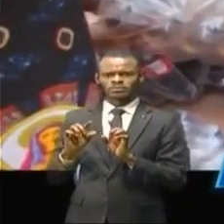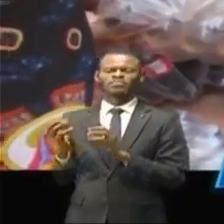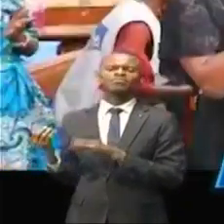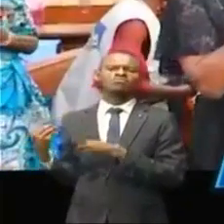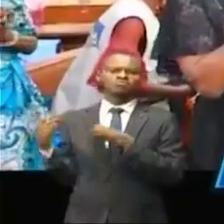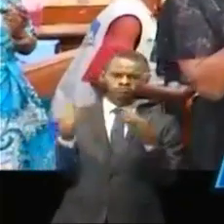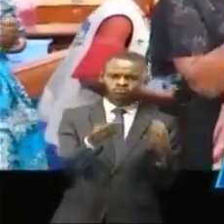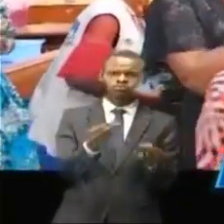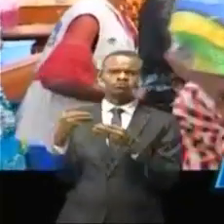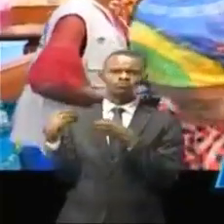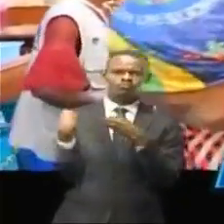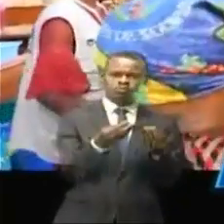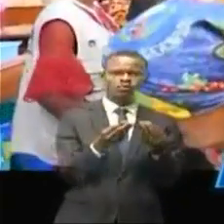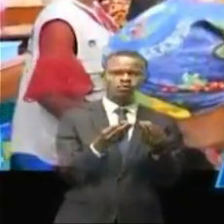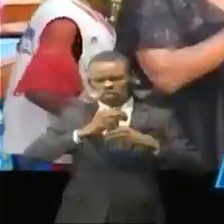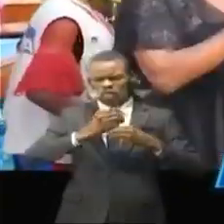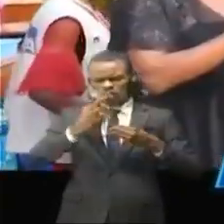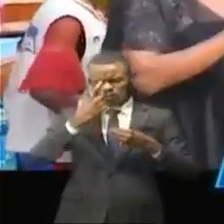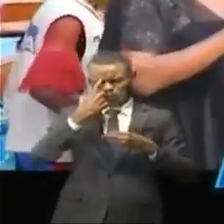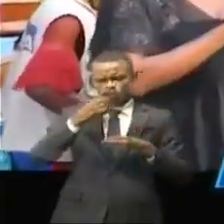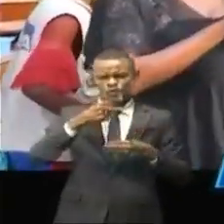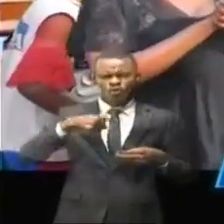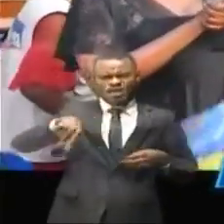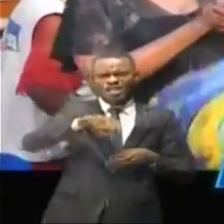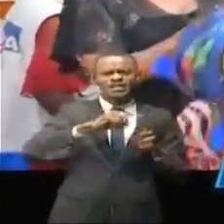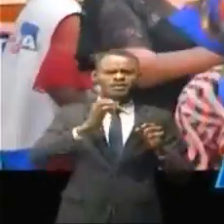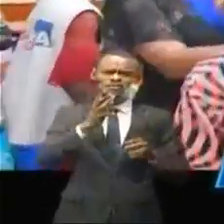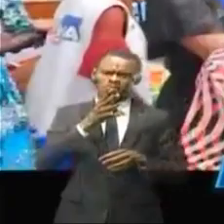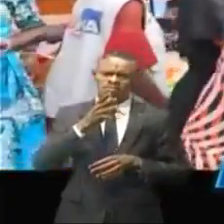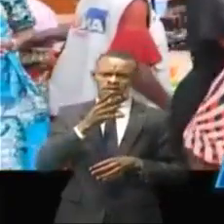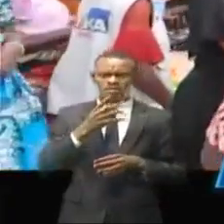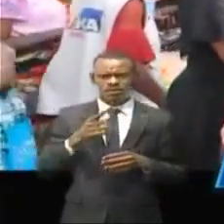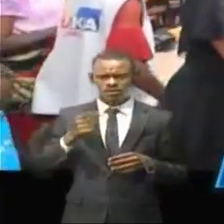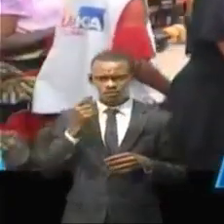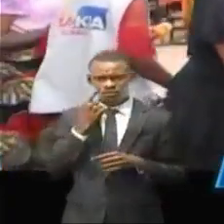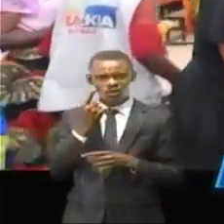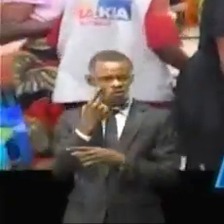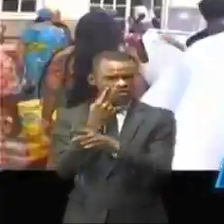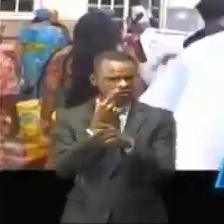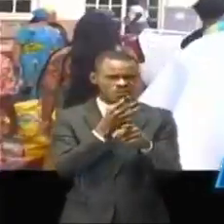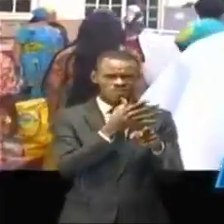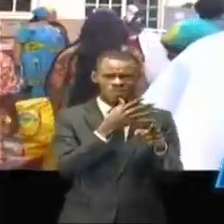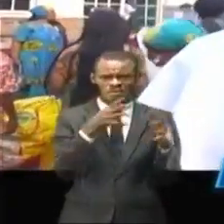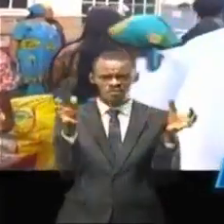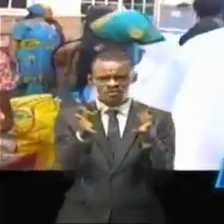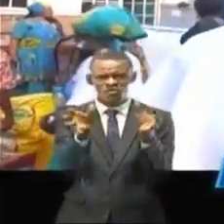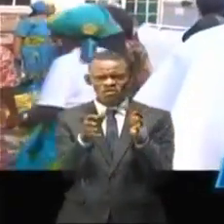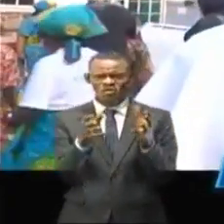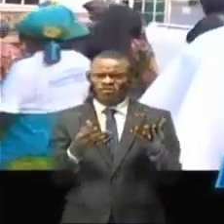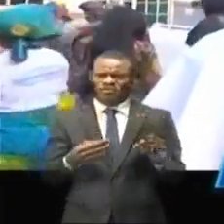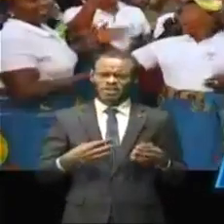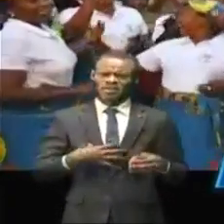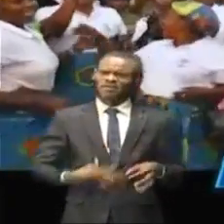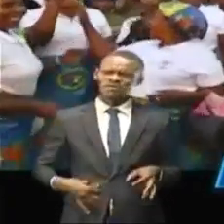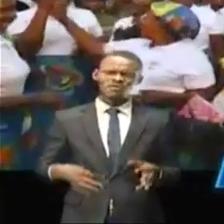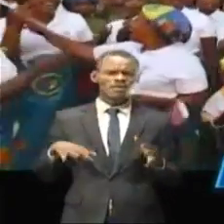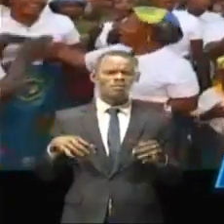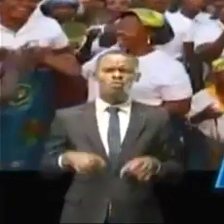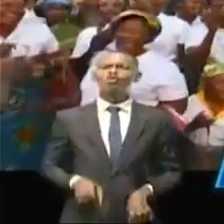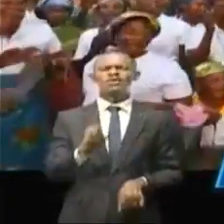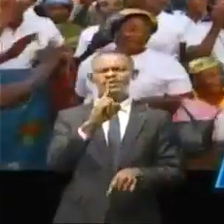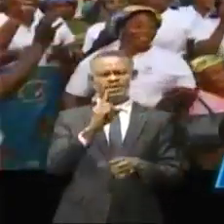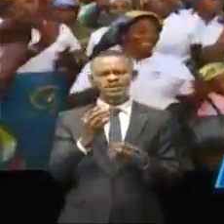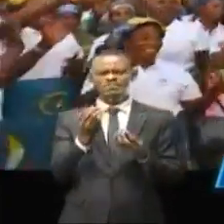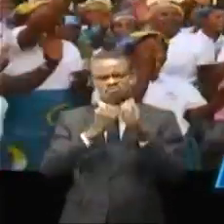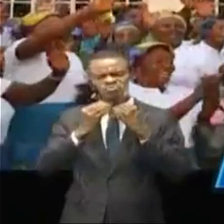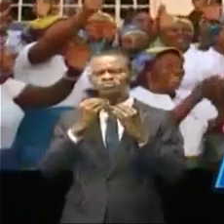maman. Je pense que les gens qu'on est en train de loger ici ne vont pas mourir de faim. C'est sous les ovations de ses pères que la chef